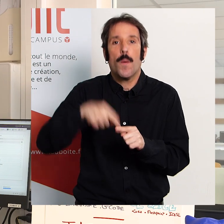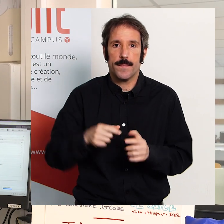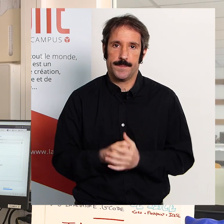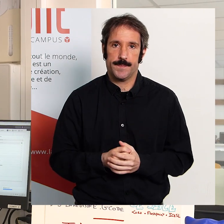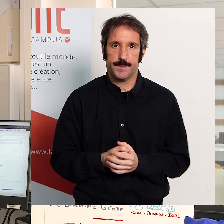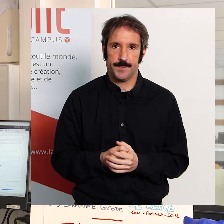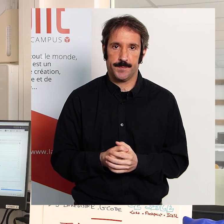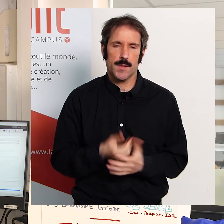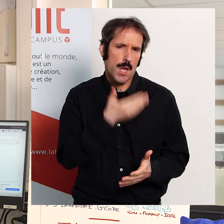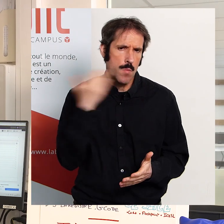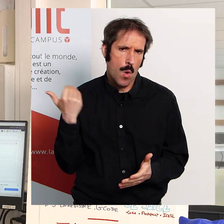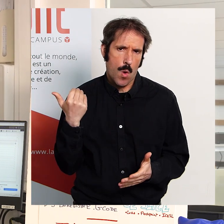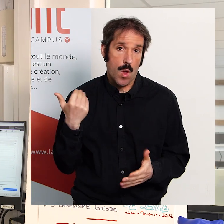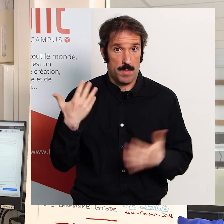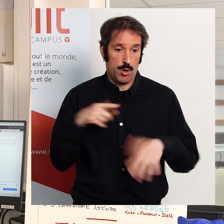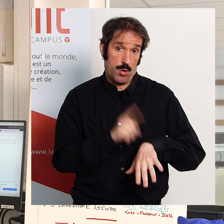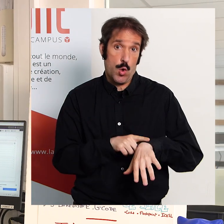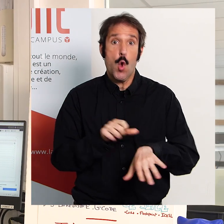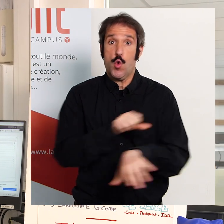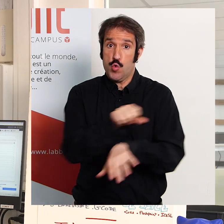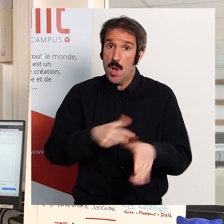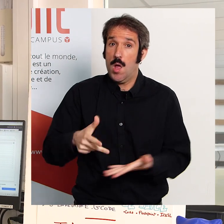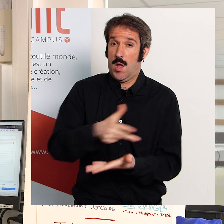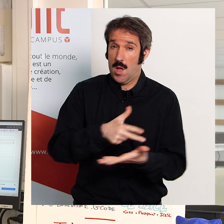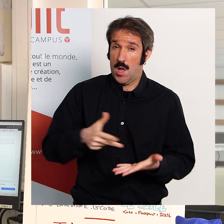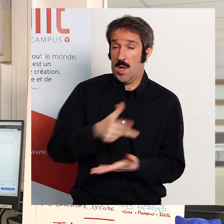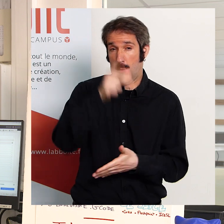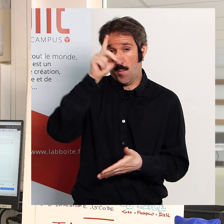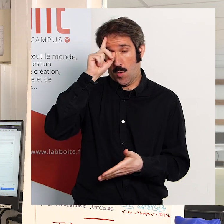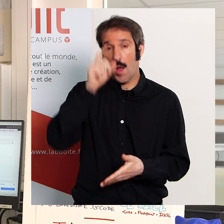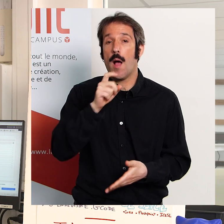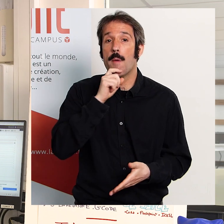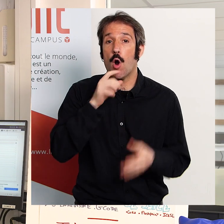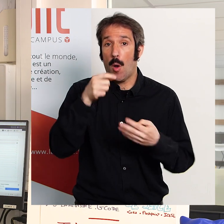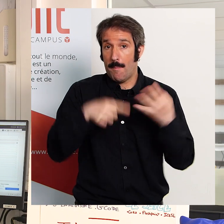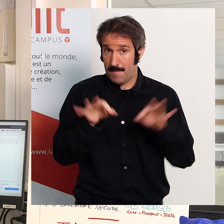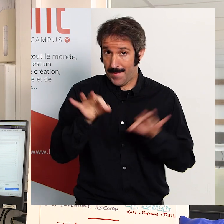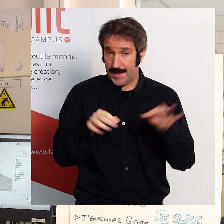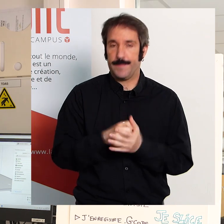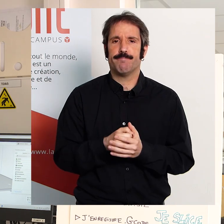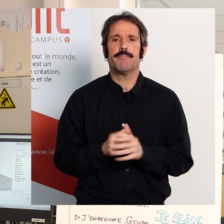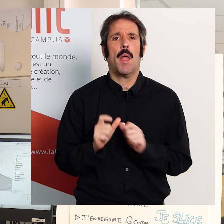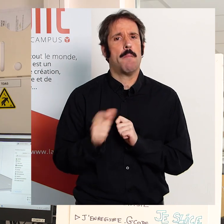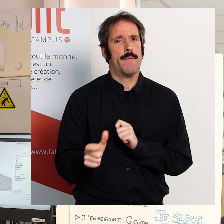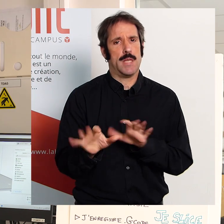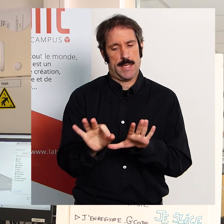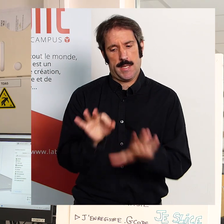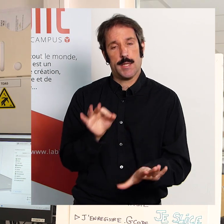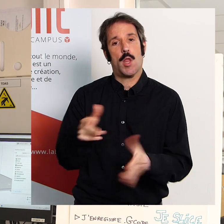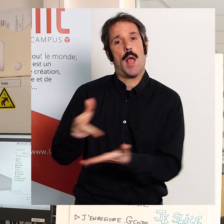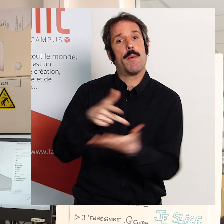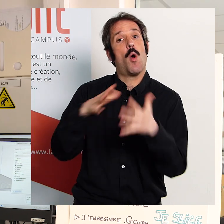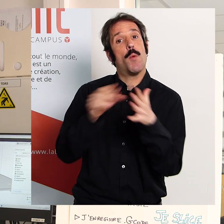de haut. Donc c'est mieux, il me prévoit déjà 1 heure d'impression parce qu'on n'a pas encore fait les paramètres. Donc je vais